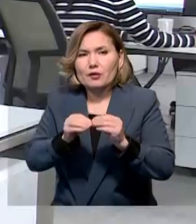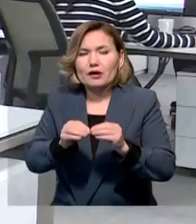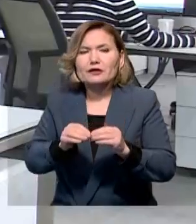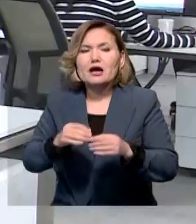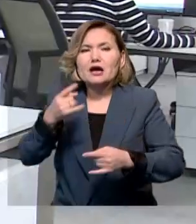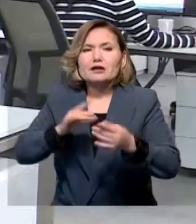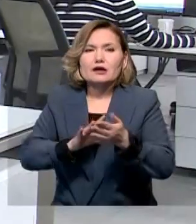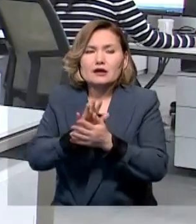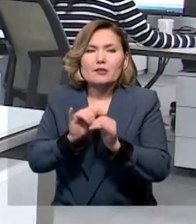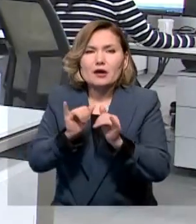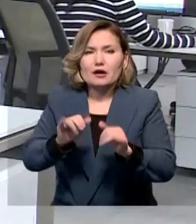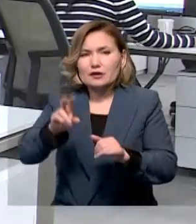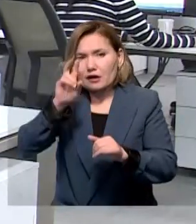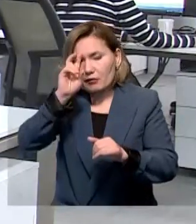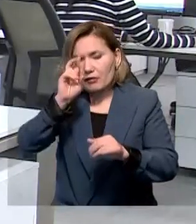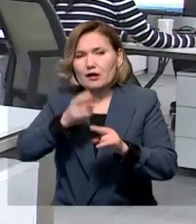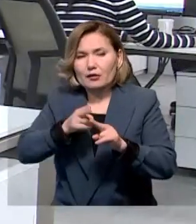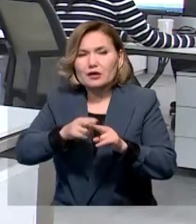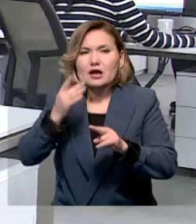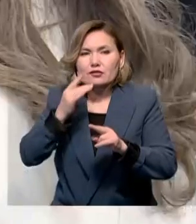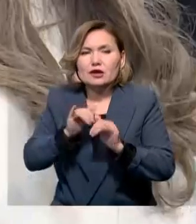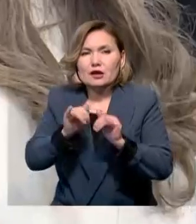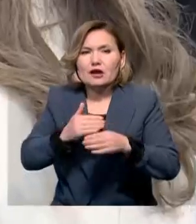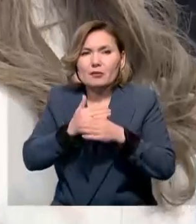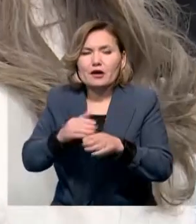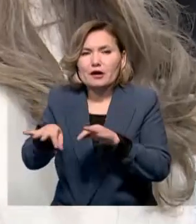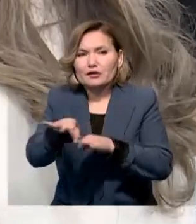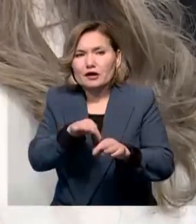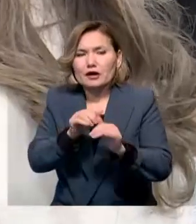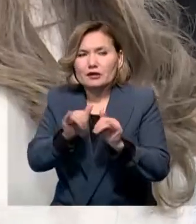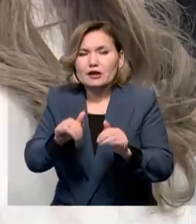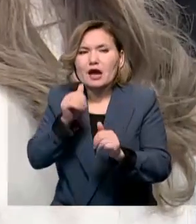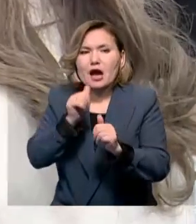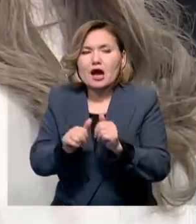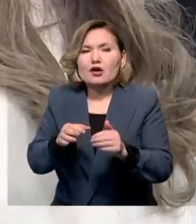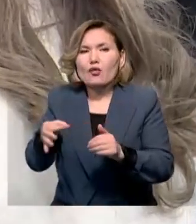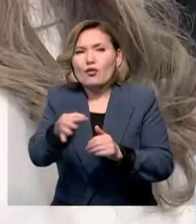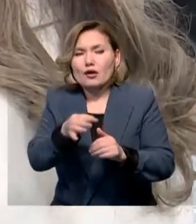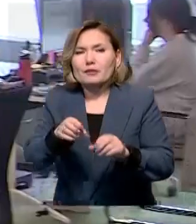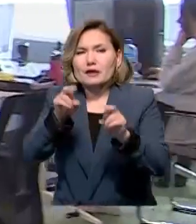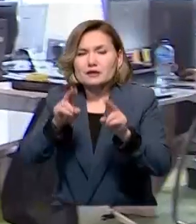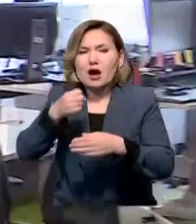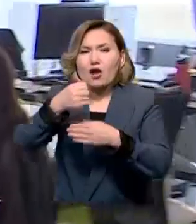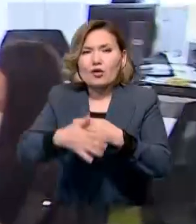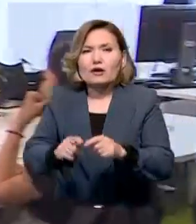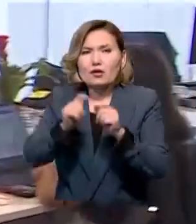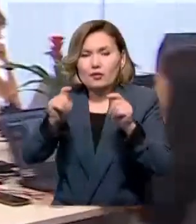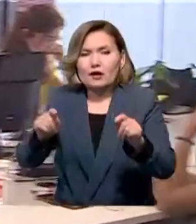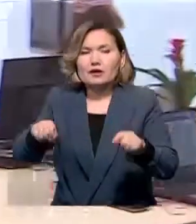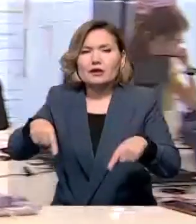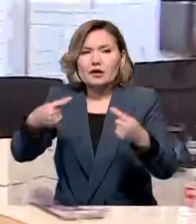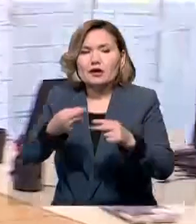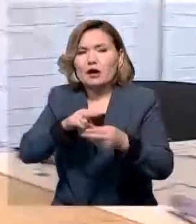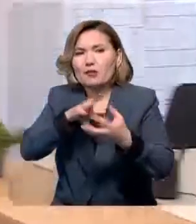қолдау бойынша мемлекет басшысы шаралар кешенін әзірлеп, оның ішінде әр облыс пен ірі қалаларда арнайы орталықтарды қалыптастырып,